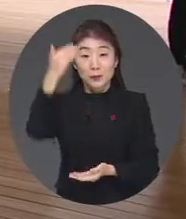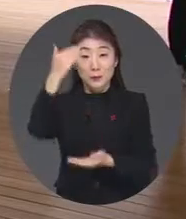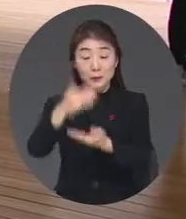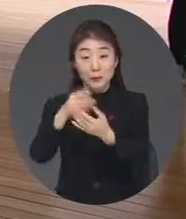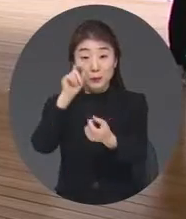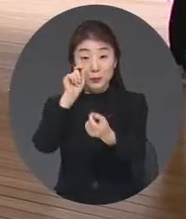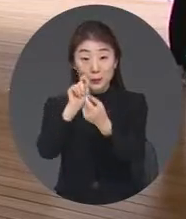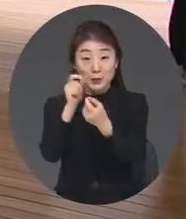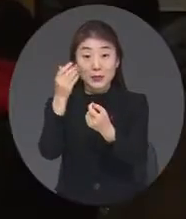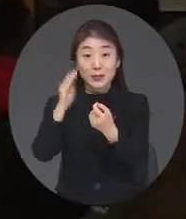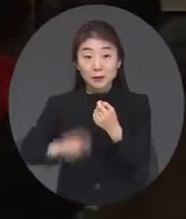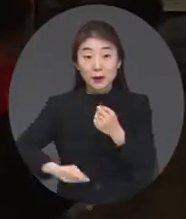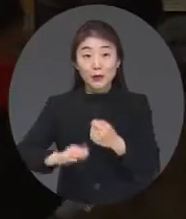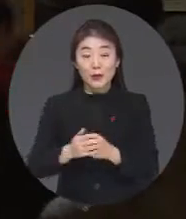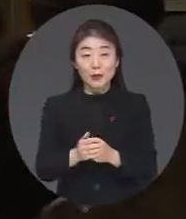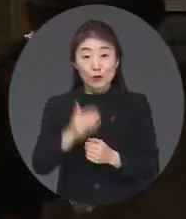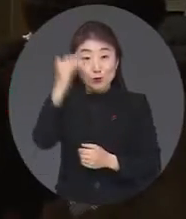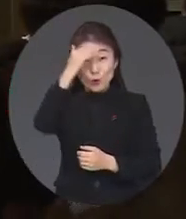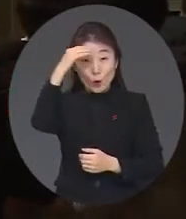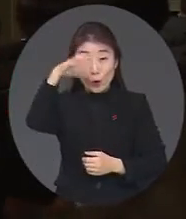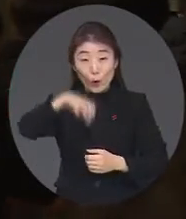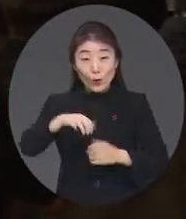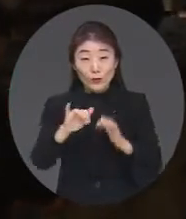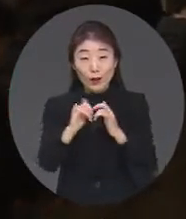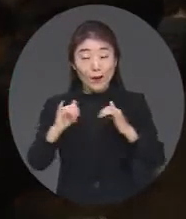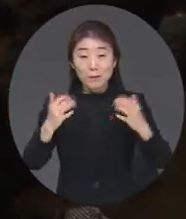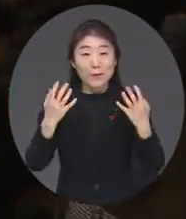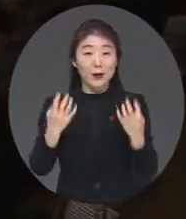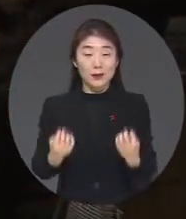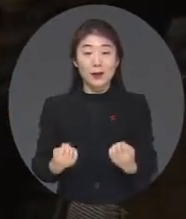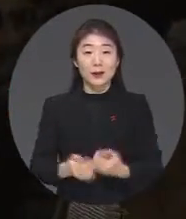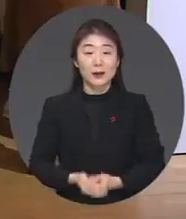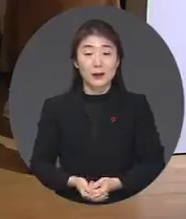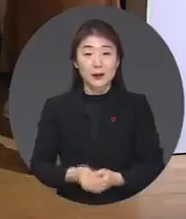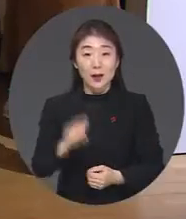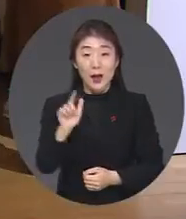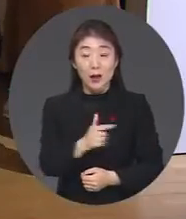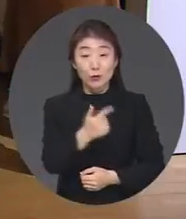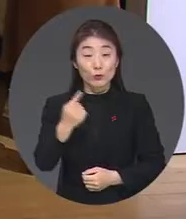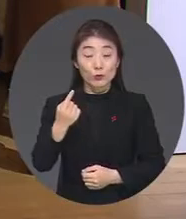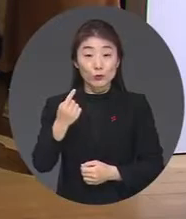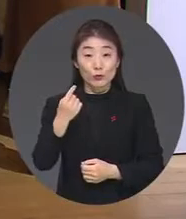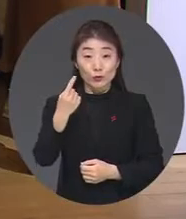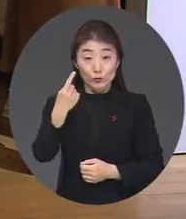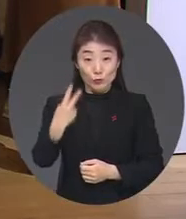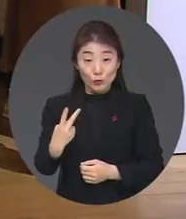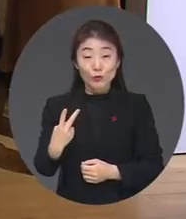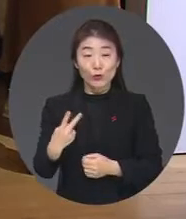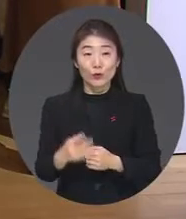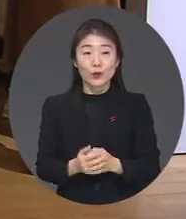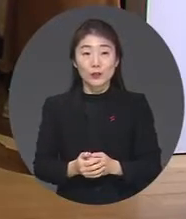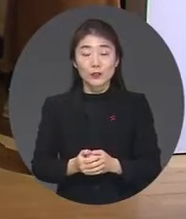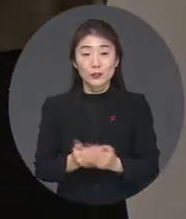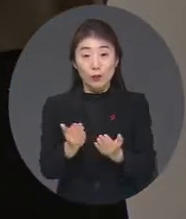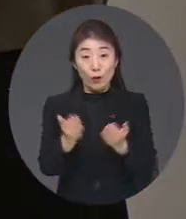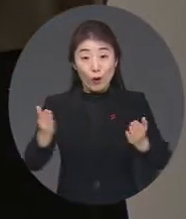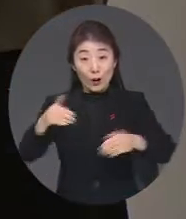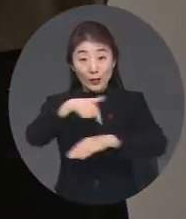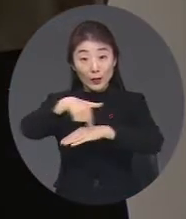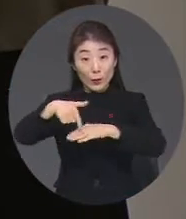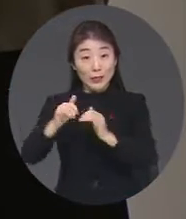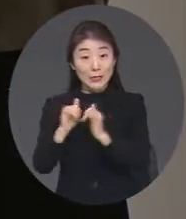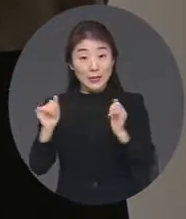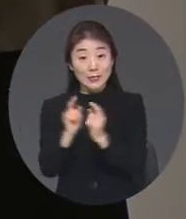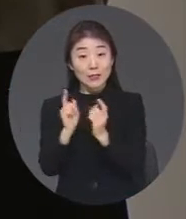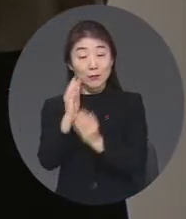남지 않았지만 전시실은 여전히 관람객들로 북적입니다. 하루 두 차례 전시 기획자가 직접 들려주는